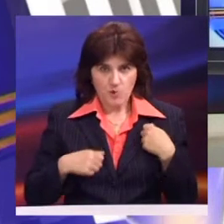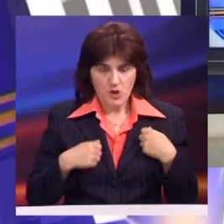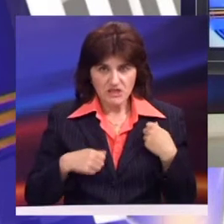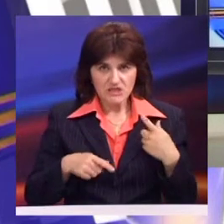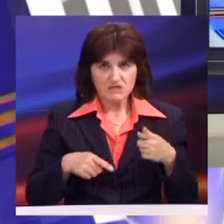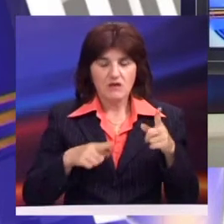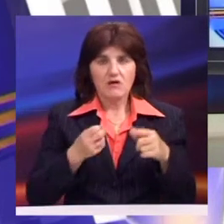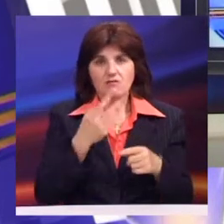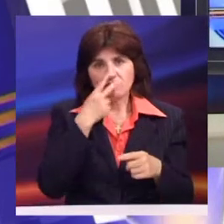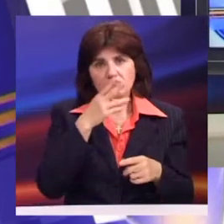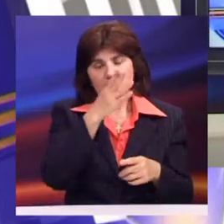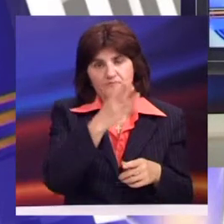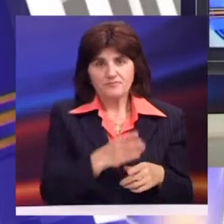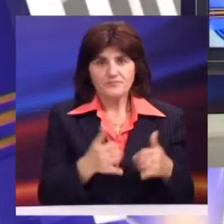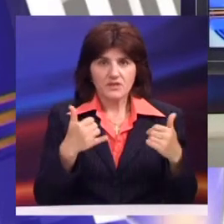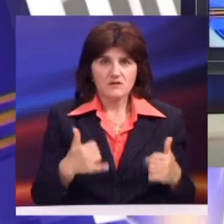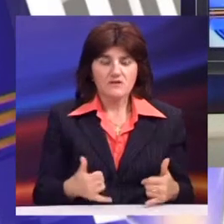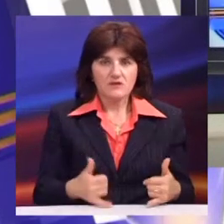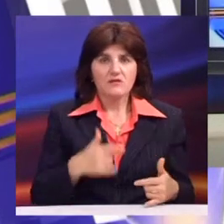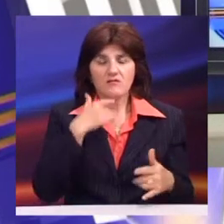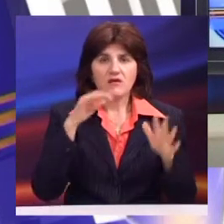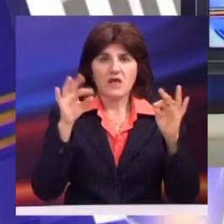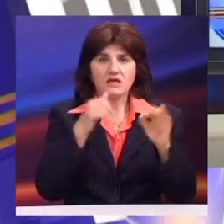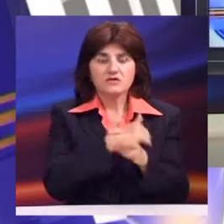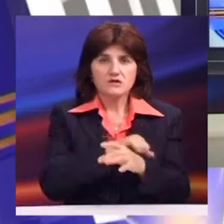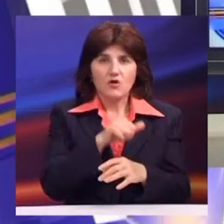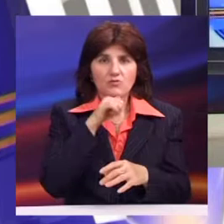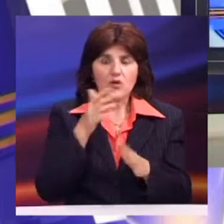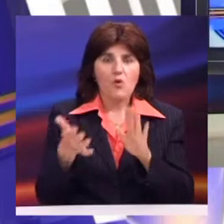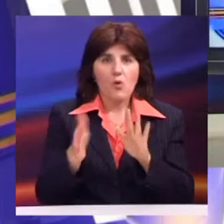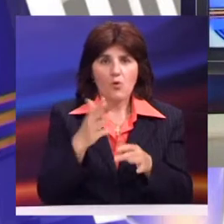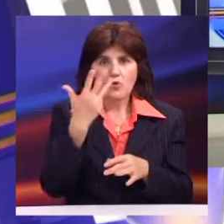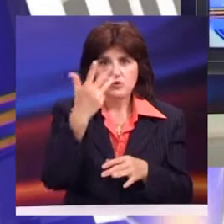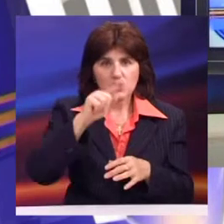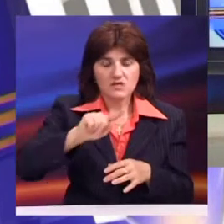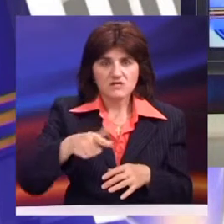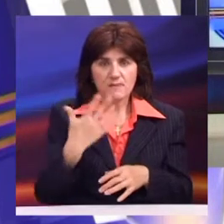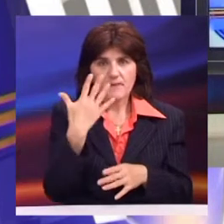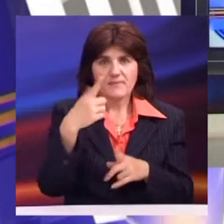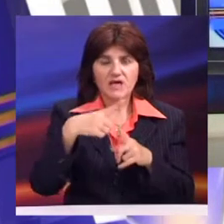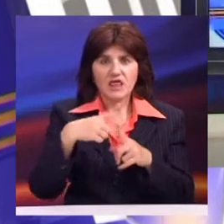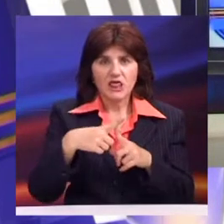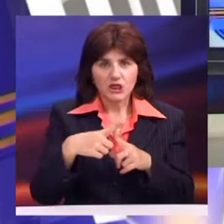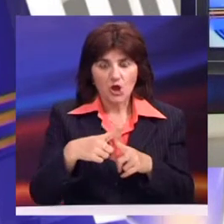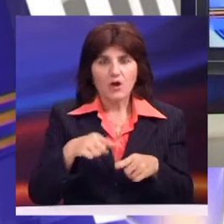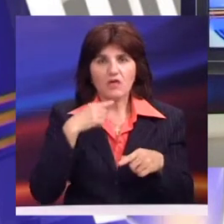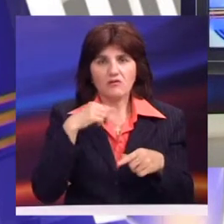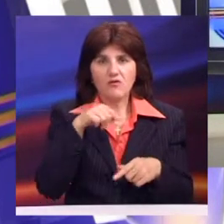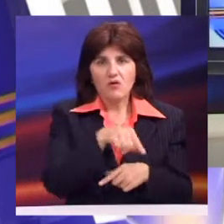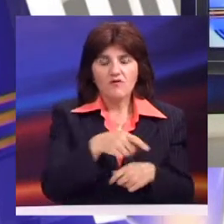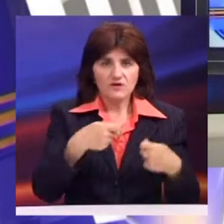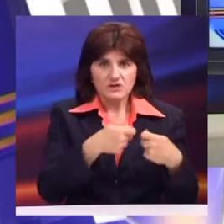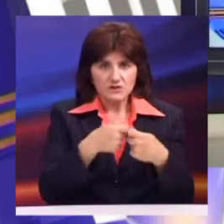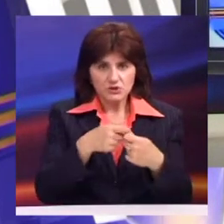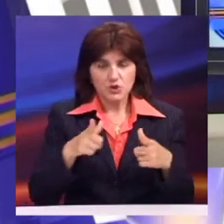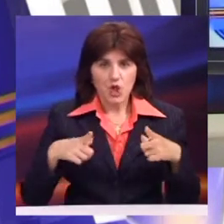Subotica. Prosečni prinosi u posljednjih 10 godina u Subotici su oko 4,5 tona, a na oglednom polju